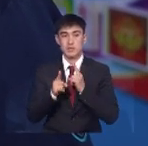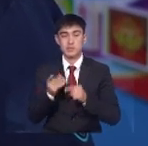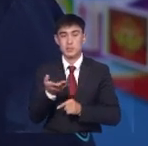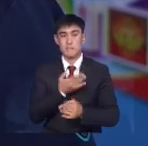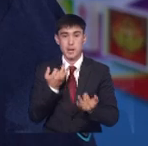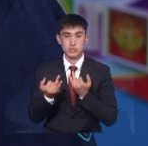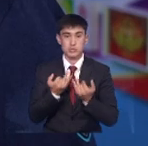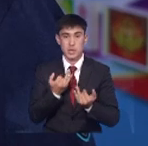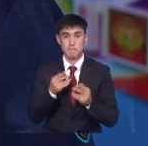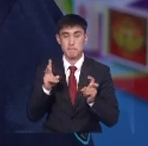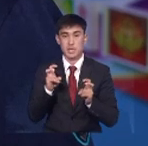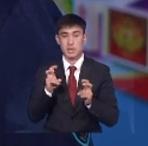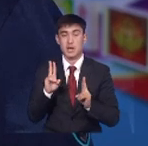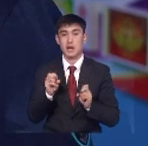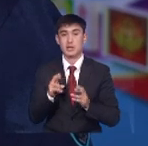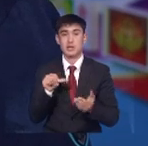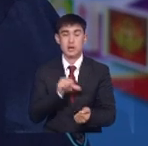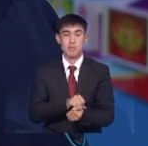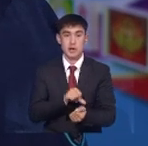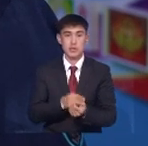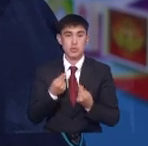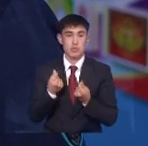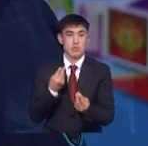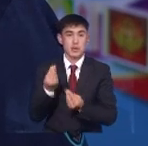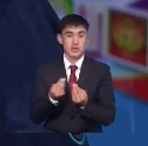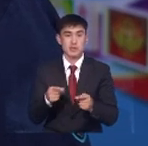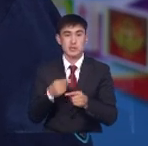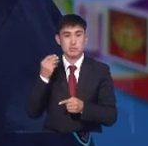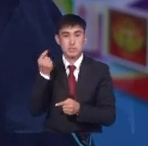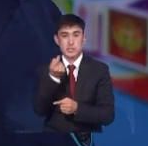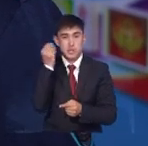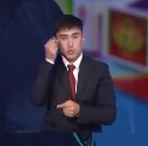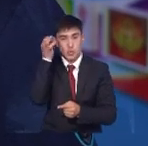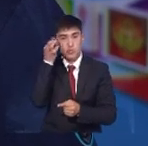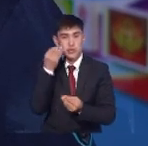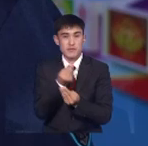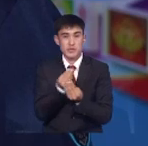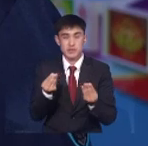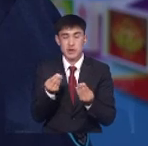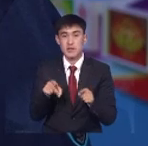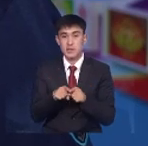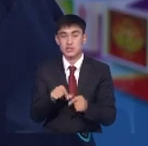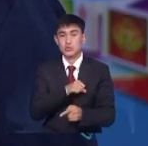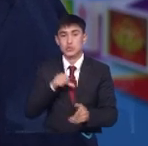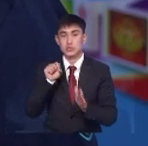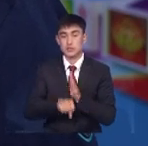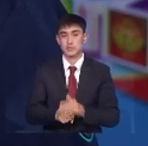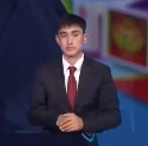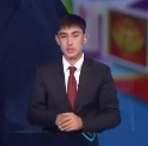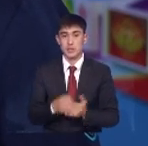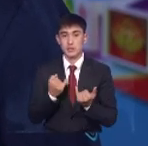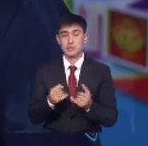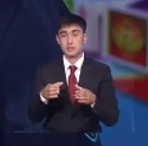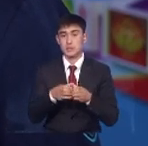мы обсуждаем темы, как наркомания, лудомания, а также психотропные вещества, ну и а также суицид. На